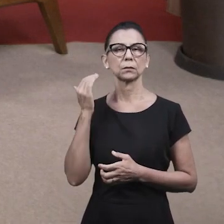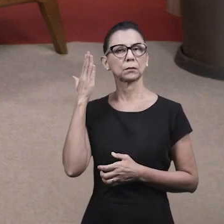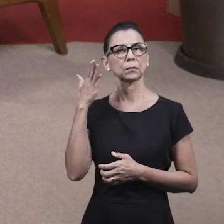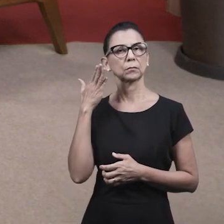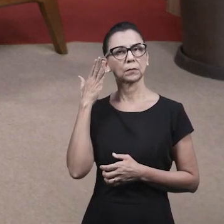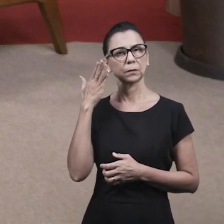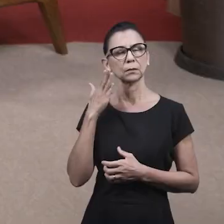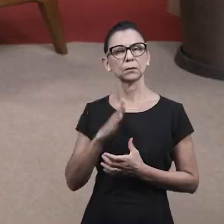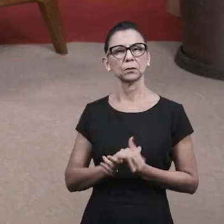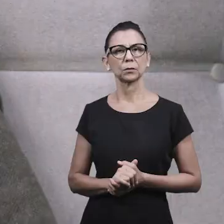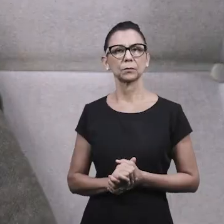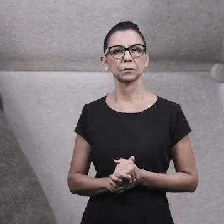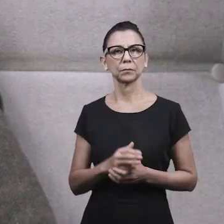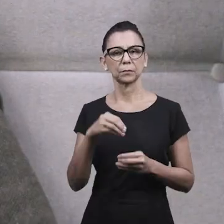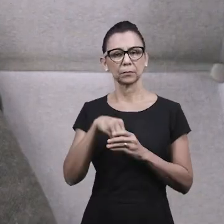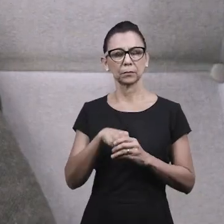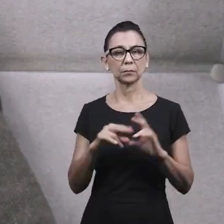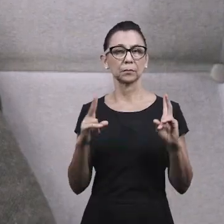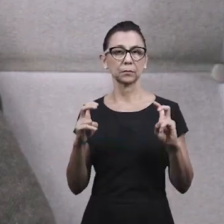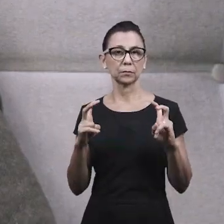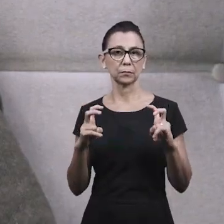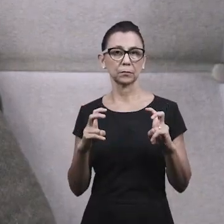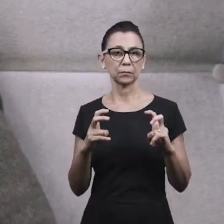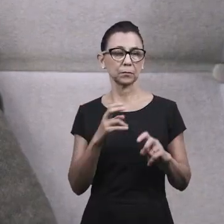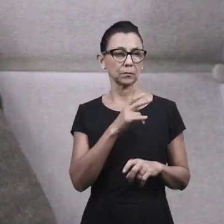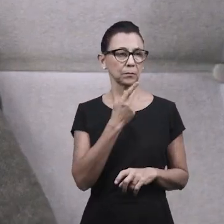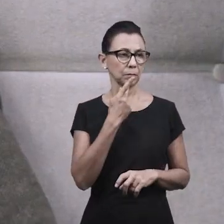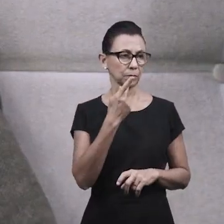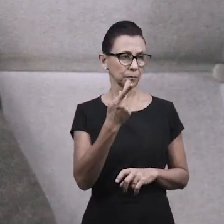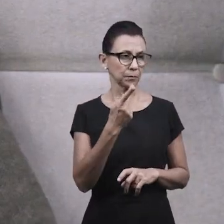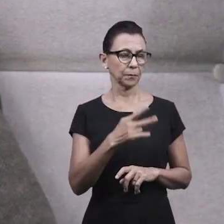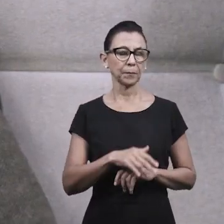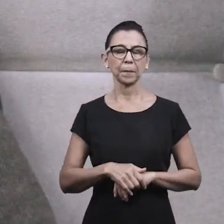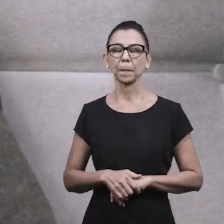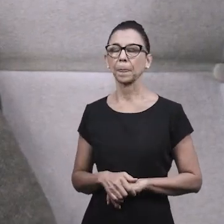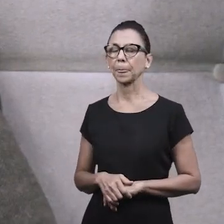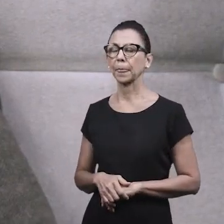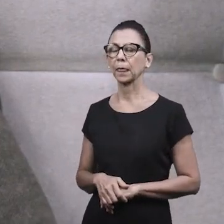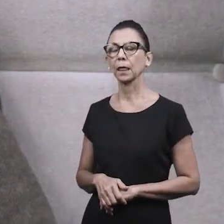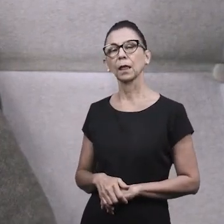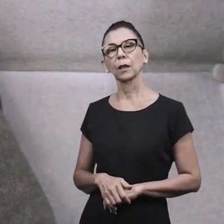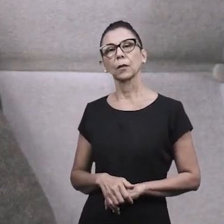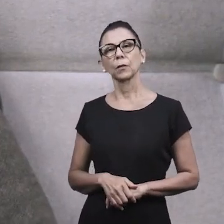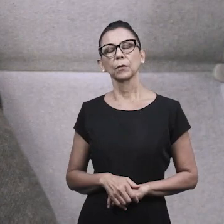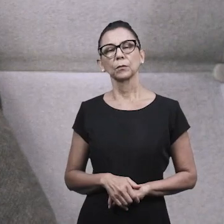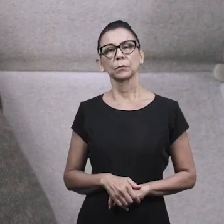pouvez porter une parole sur ce sujet, bien sûr. Mon bien-aimé,